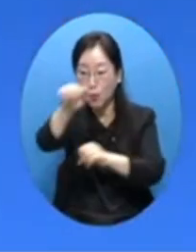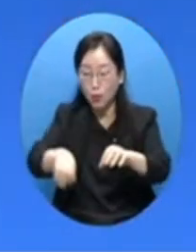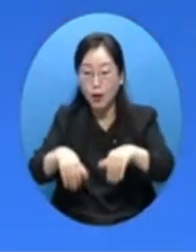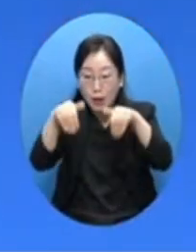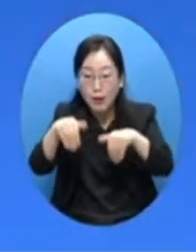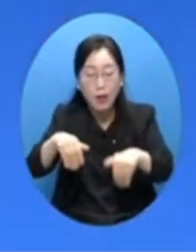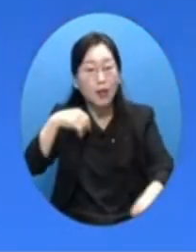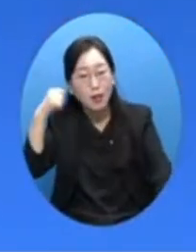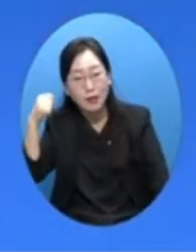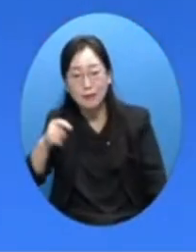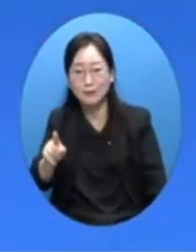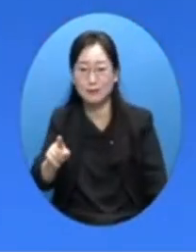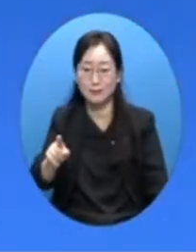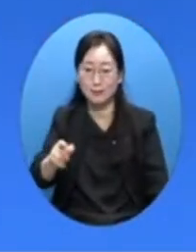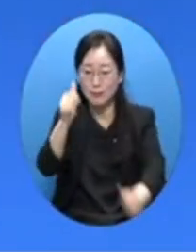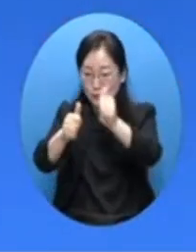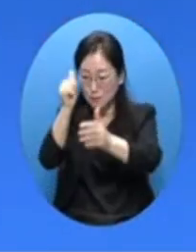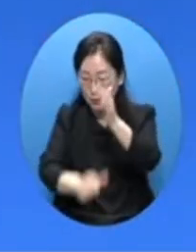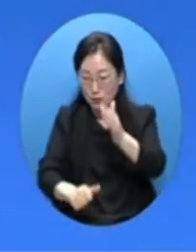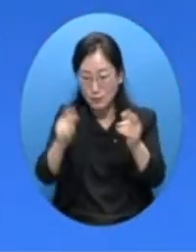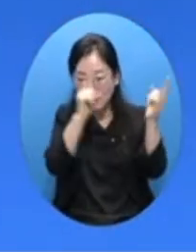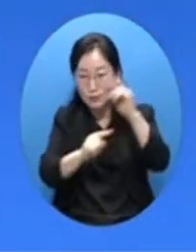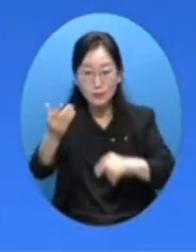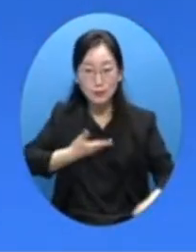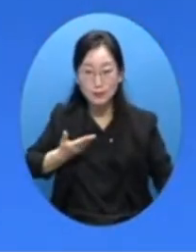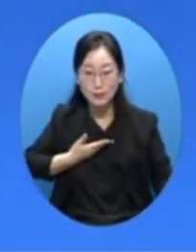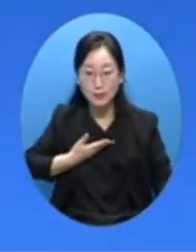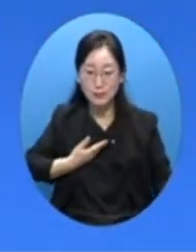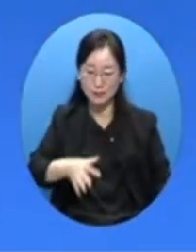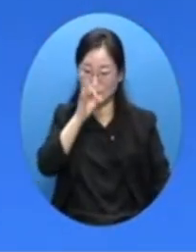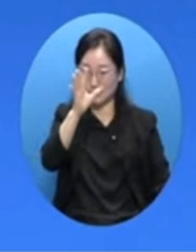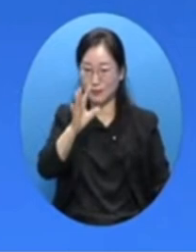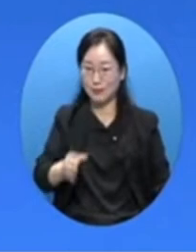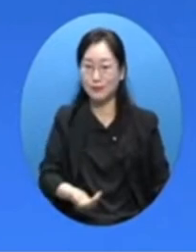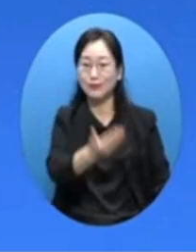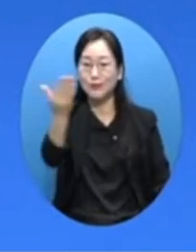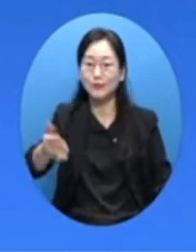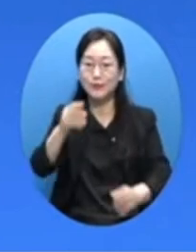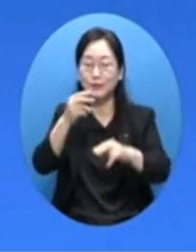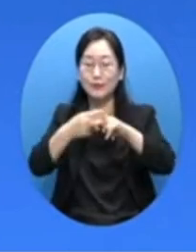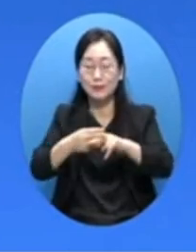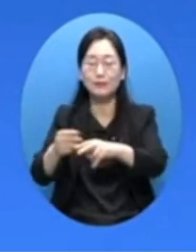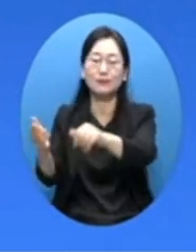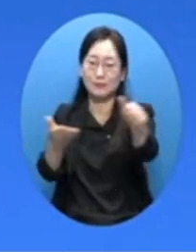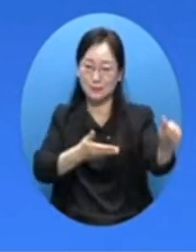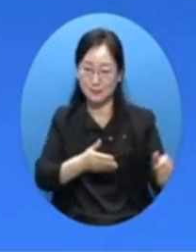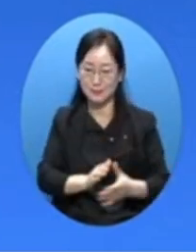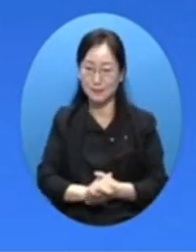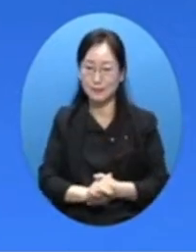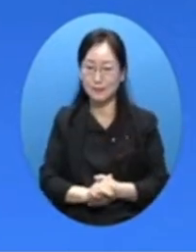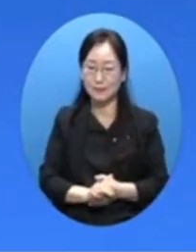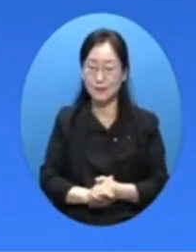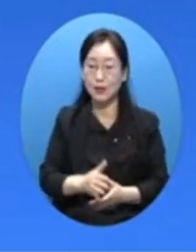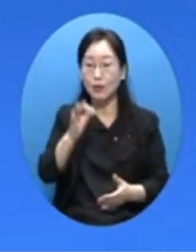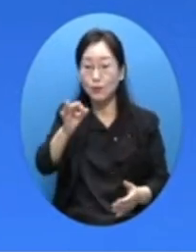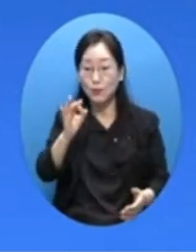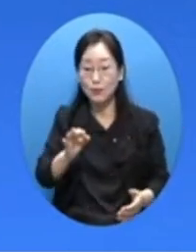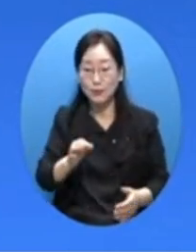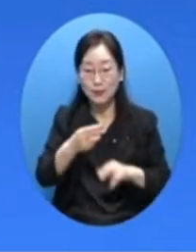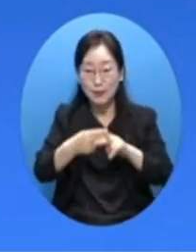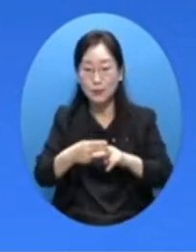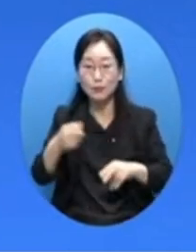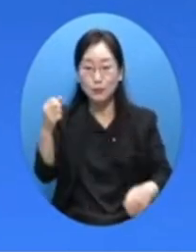되어서 그걸로 인해서 시험에 들고 상처받고 살아갑니까? 여러분, 다스리는 인생을 살아가기를 바랍니다. 물질만 다스릴 뿐